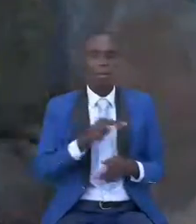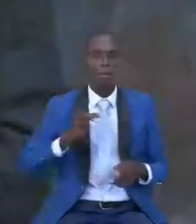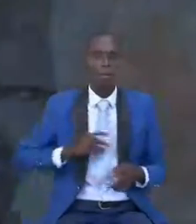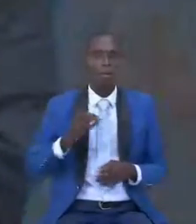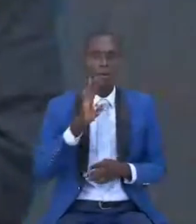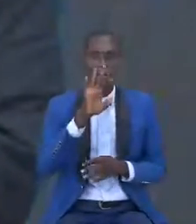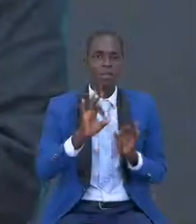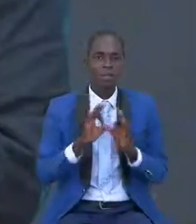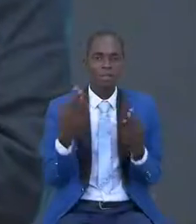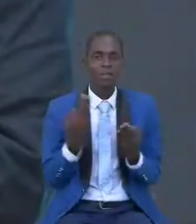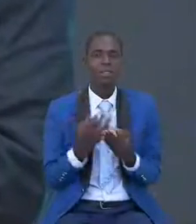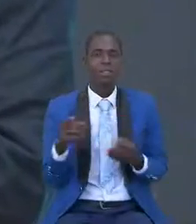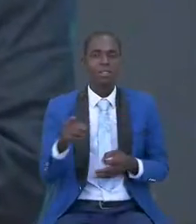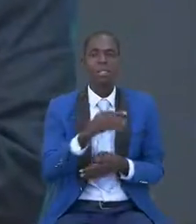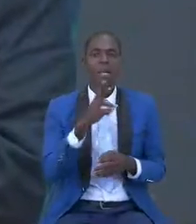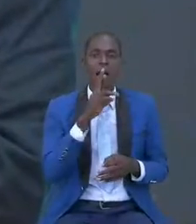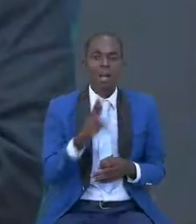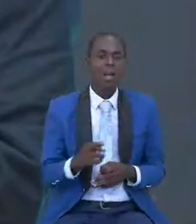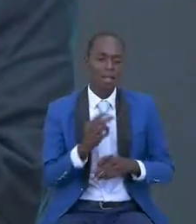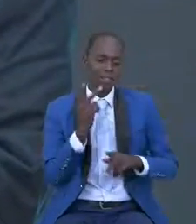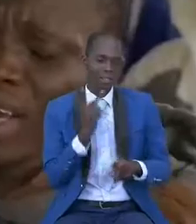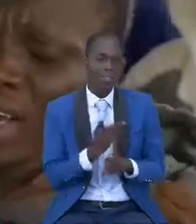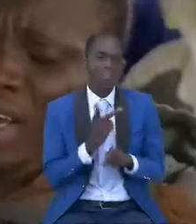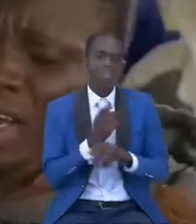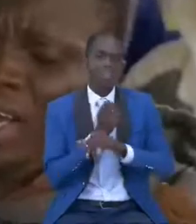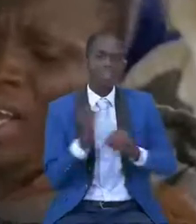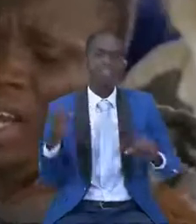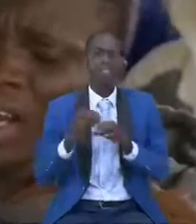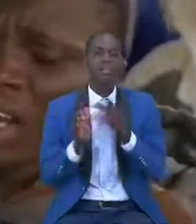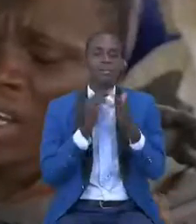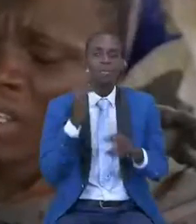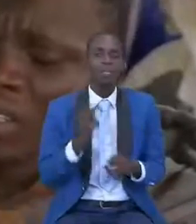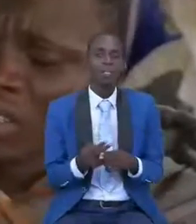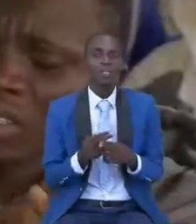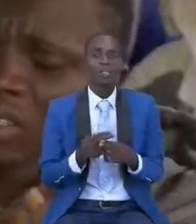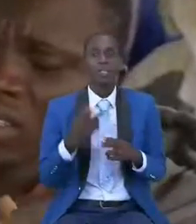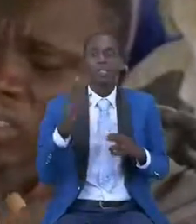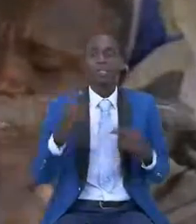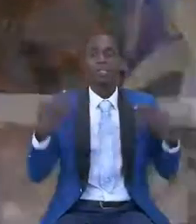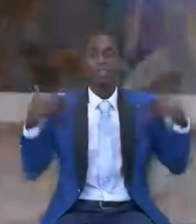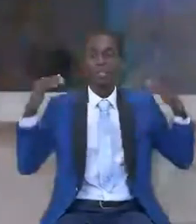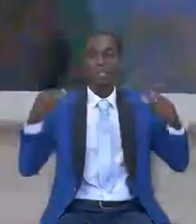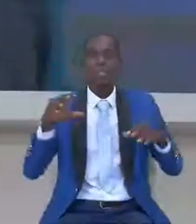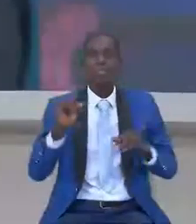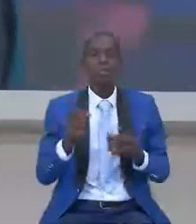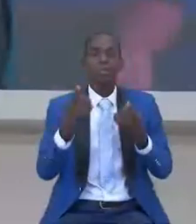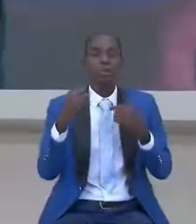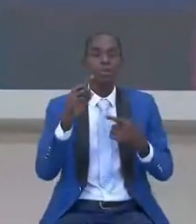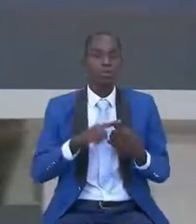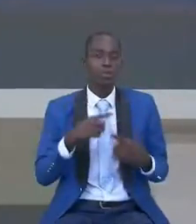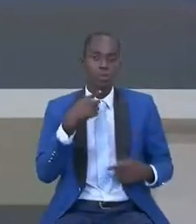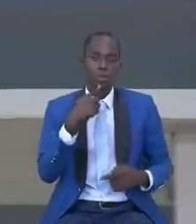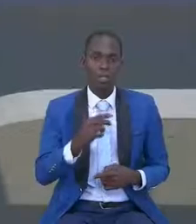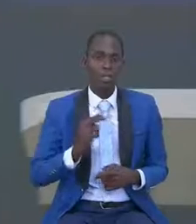Tous les membres de ta famille sont sécurisés au nom de Jésus. Les anges viennent nous dire